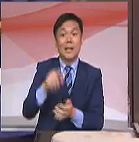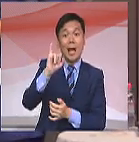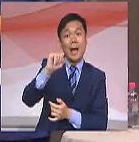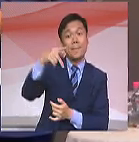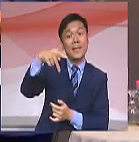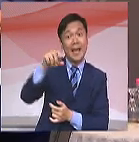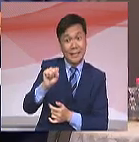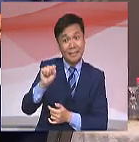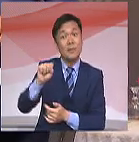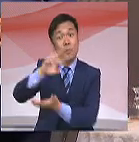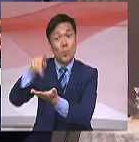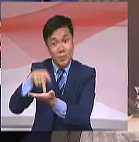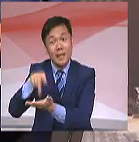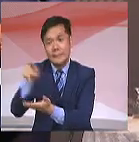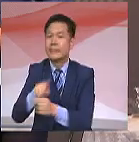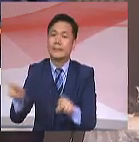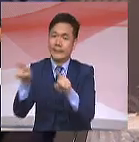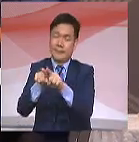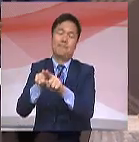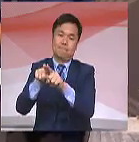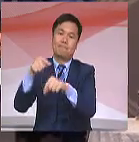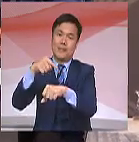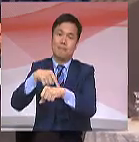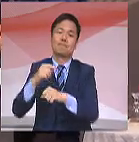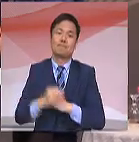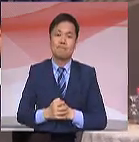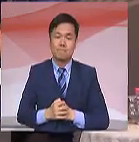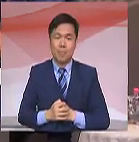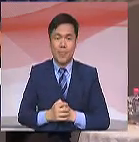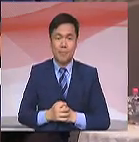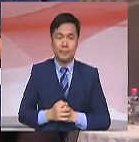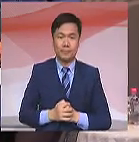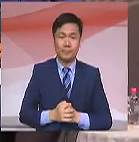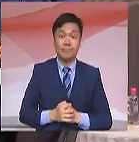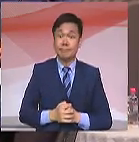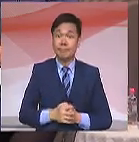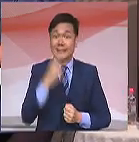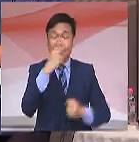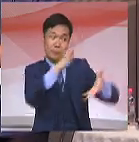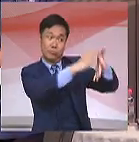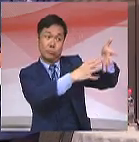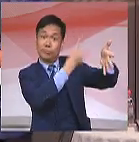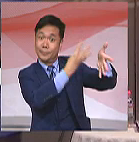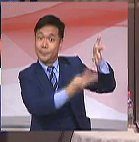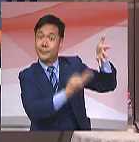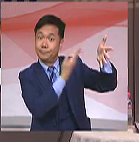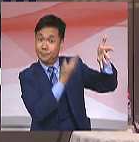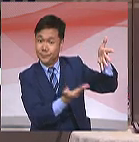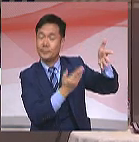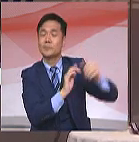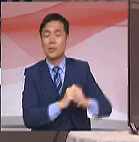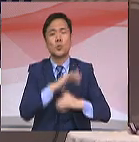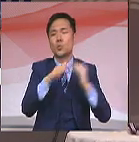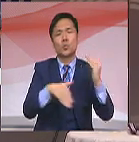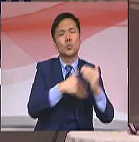kategori pusat. Sedangkan sekalian, tarikh ini terpakai kepada semua